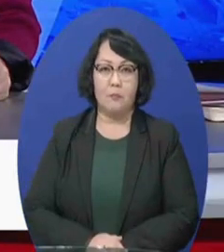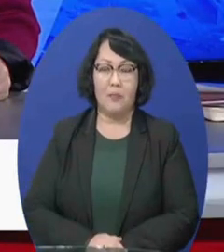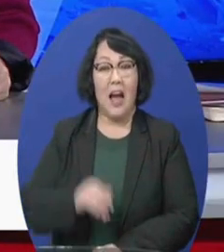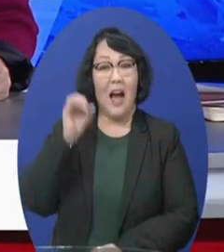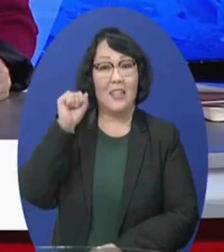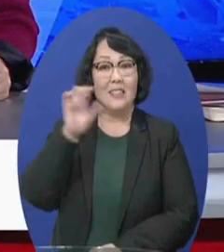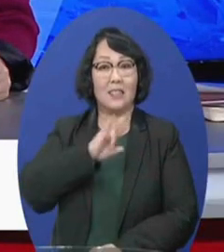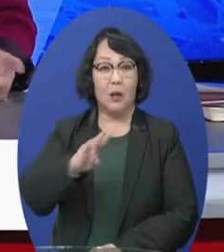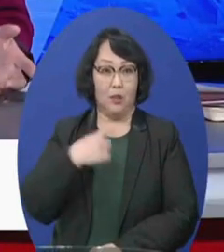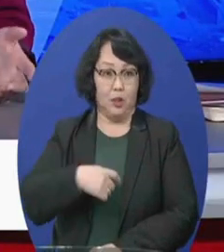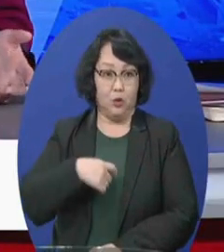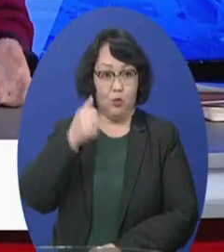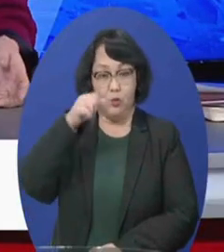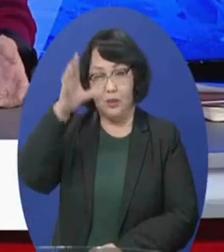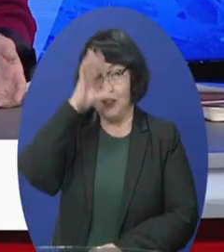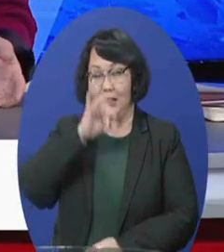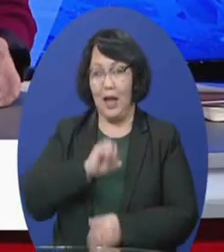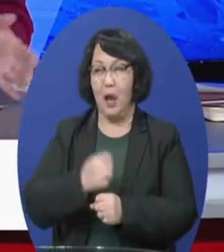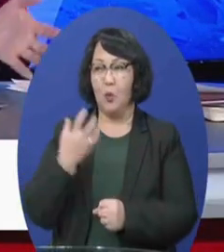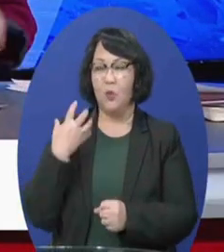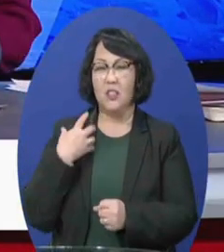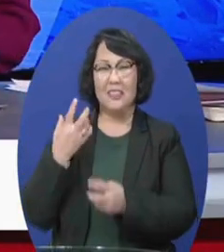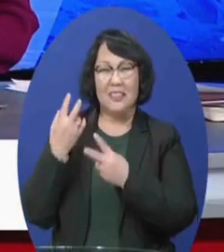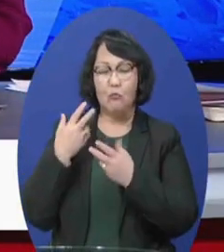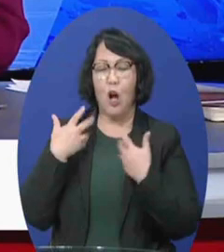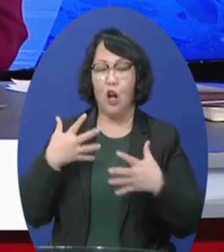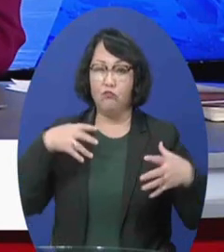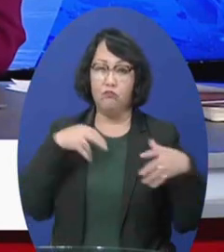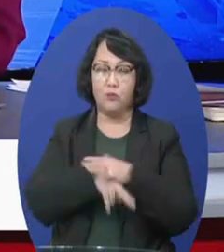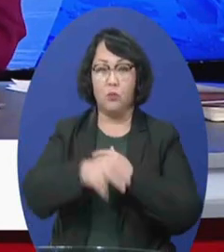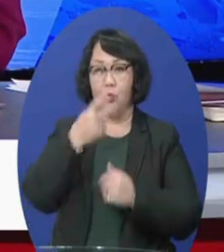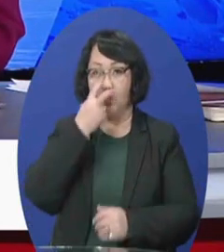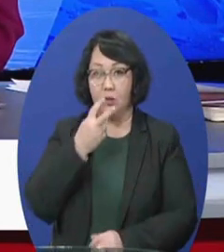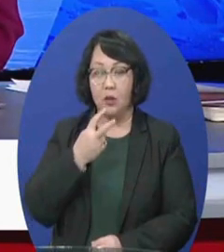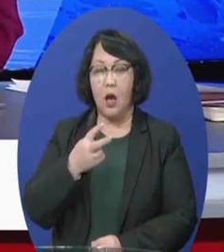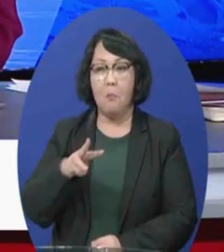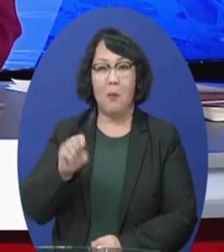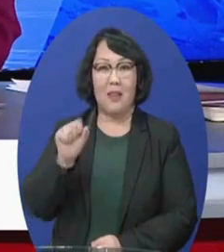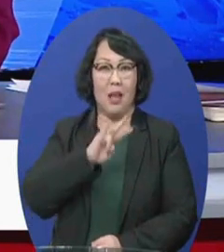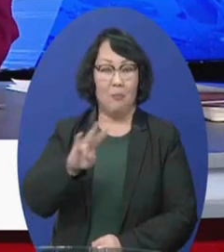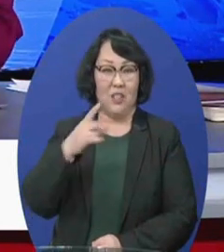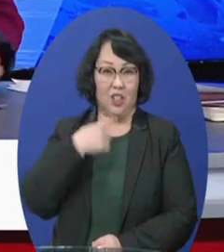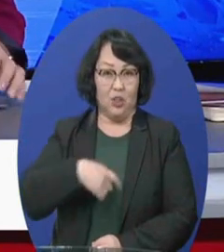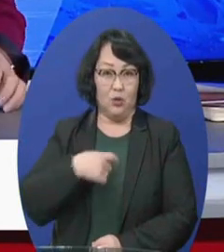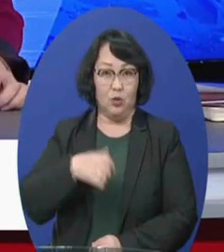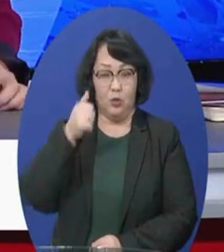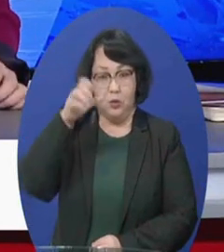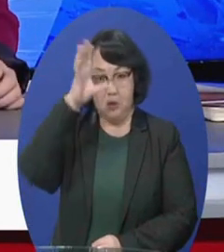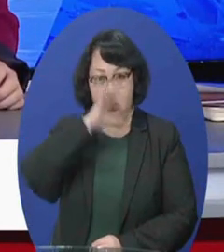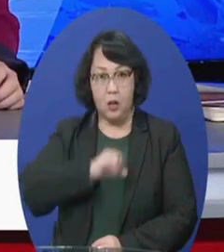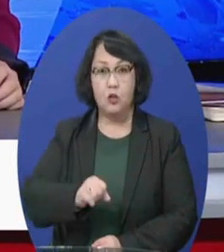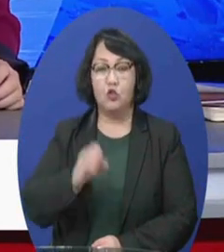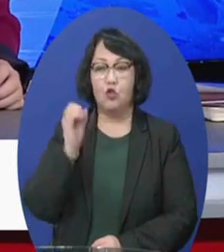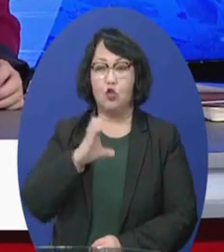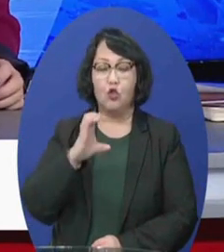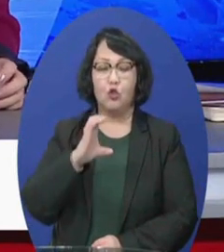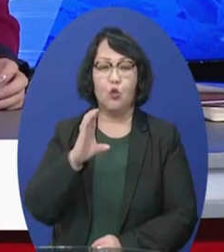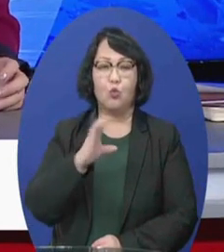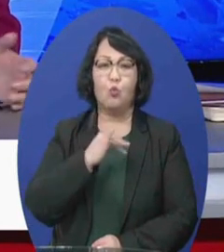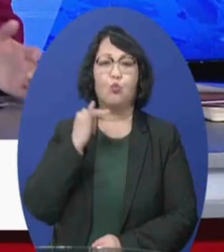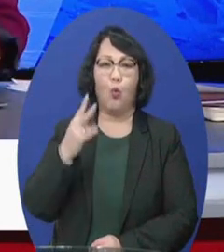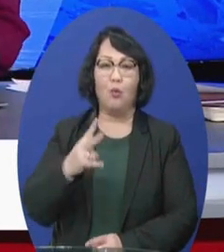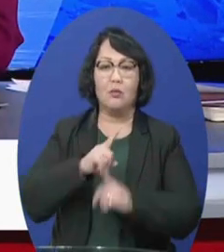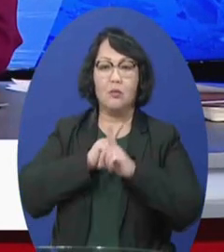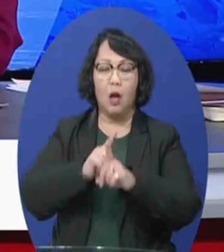Ардчилсан намын гишүүд ерөнхий сайдыг хариуцлагаас зугцаа гэж харж байгаа л за харин Монгол Ардын намын гишүүд ерөнхий сайд ёс суртахуунд захирагдсан шийдвэр гаргалаа гэж дүгнж байгаа